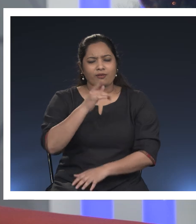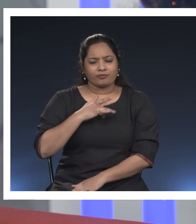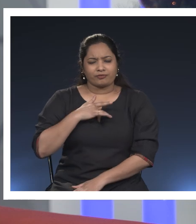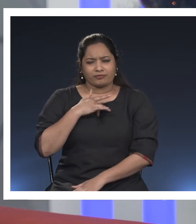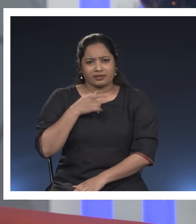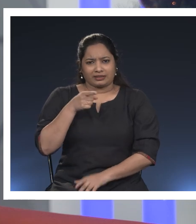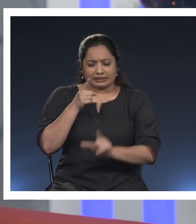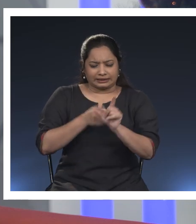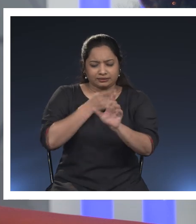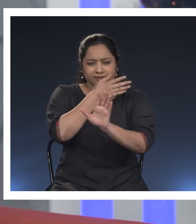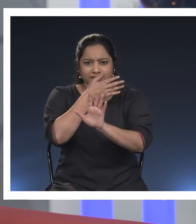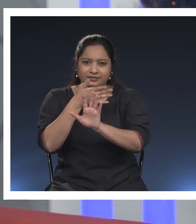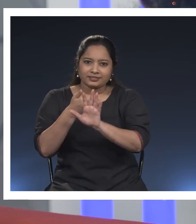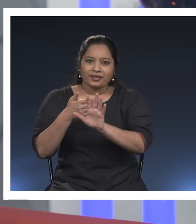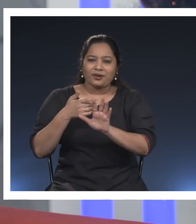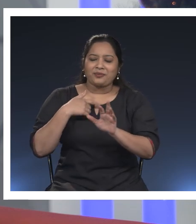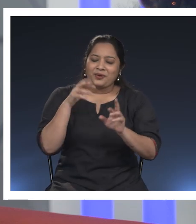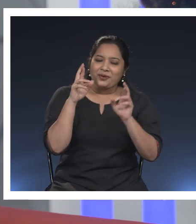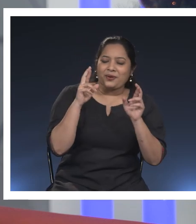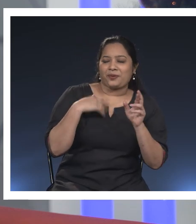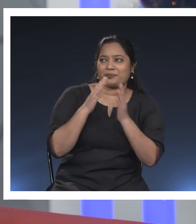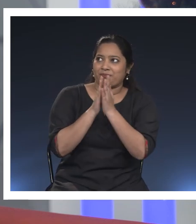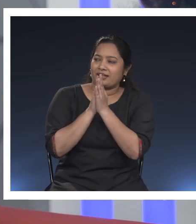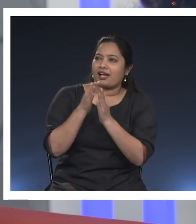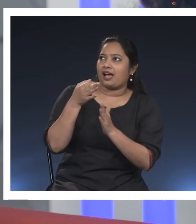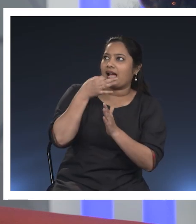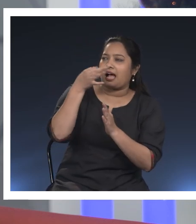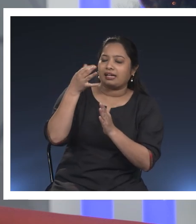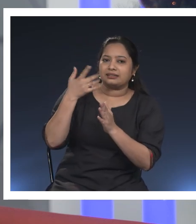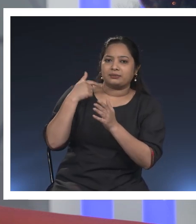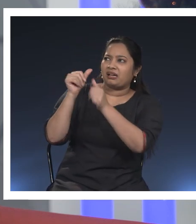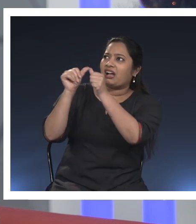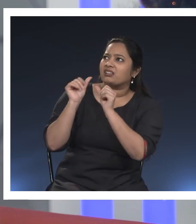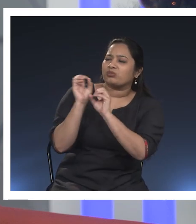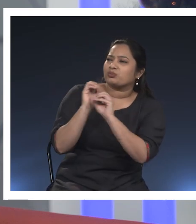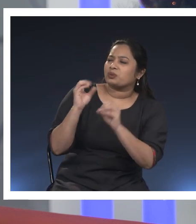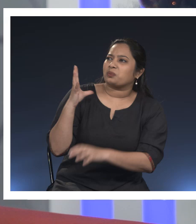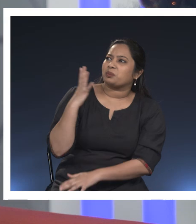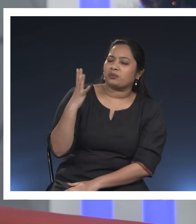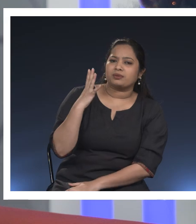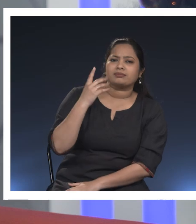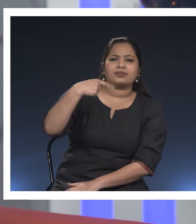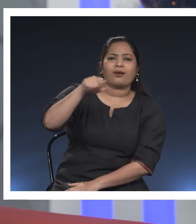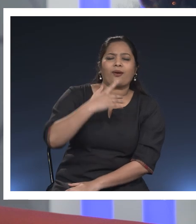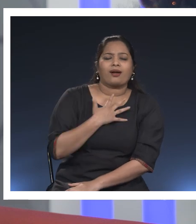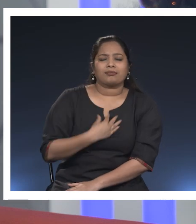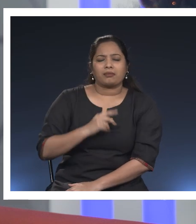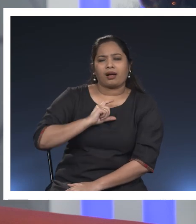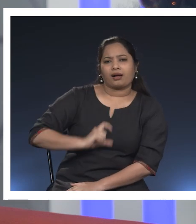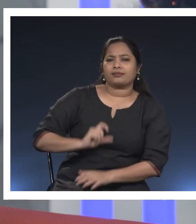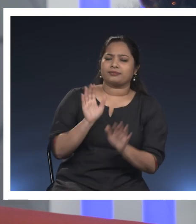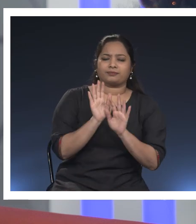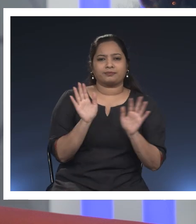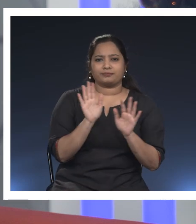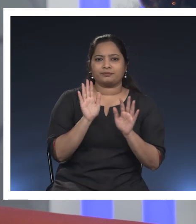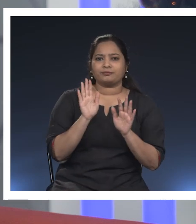आपको ऐसा लग रहा है कि शायद आपकी कुछ ऐसी उम्मीदें थी, प्रार्थनाएं थी जिनका जवाब आपको इस साल में अभी तक नहीं मिला है, तो हम आपको इंकरेज करना